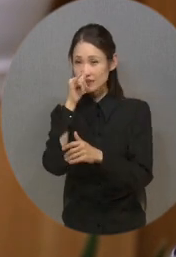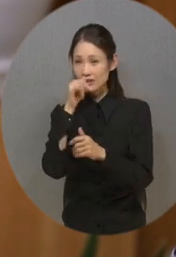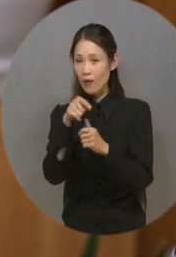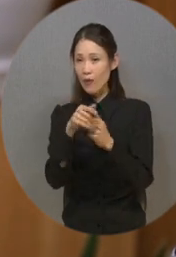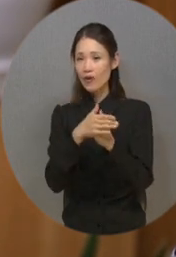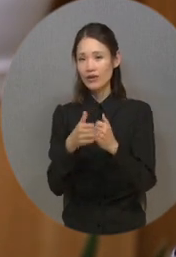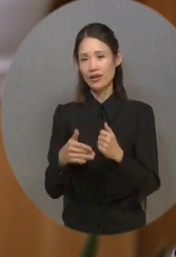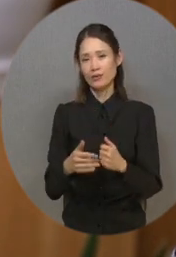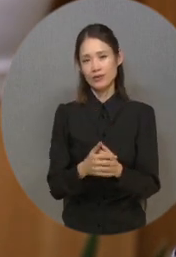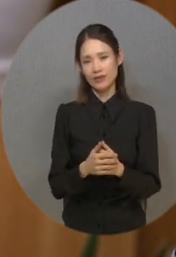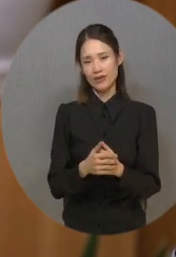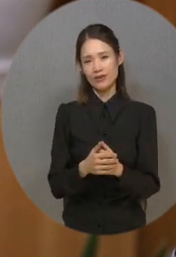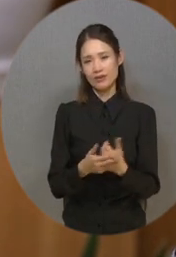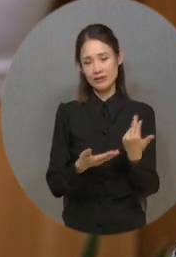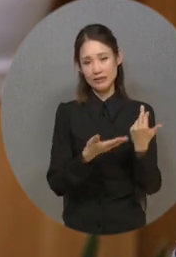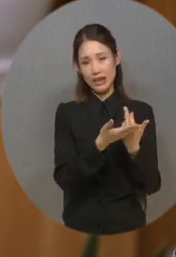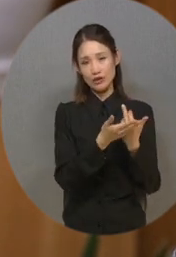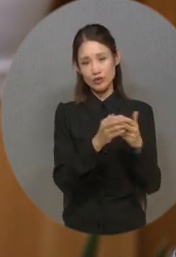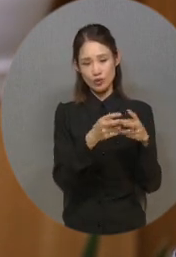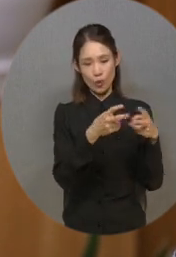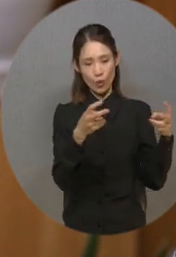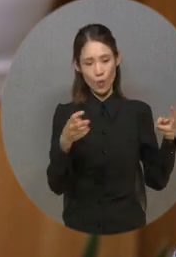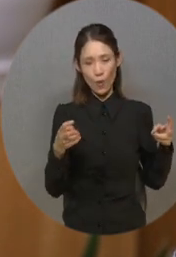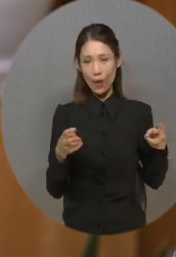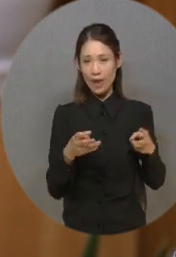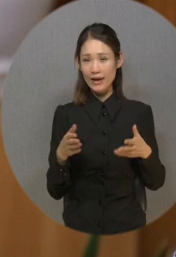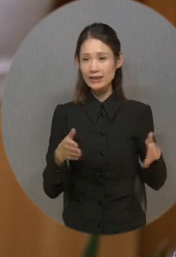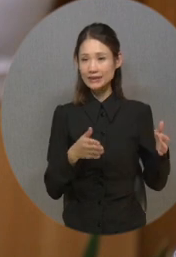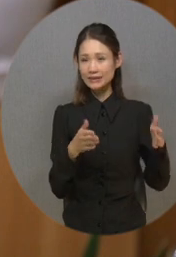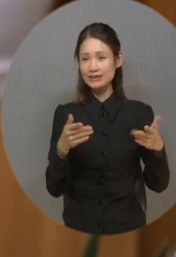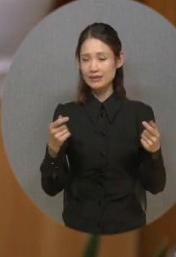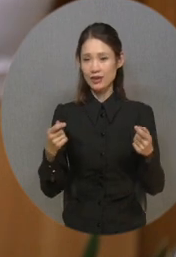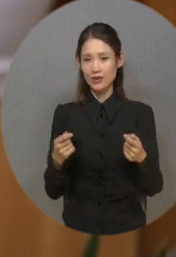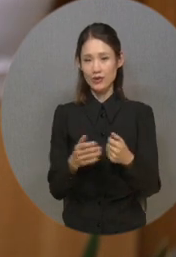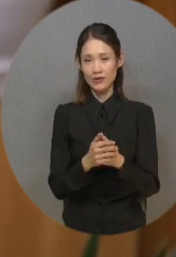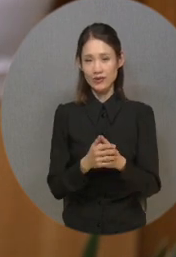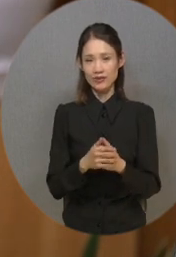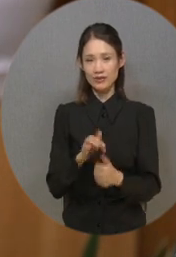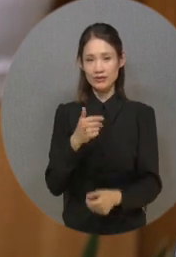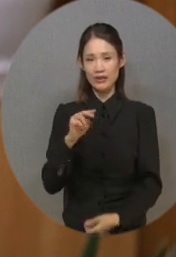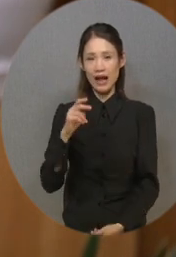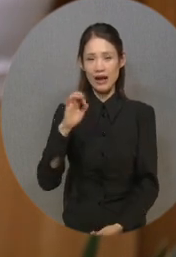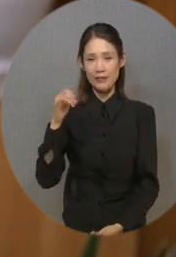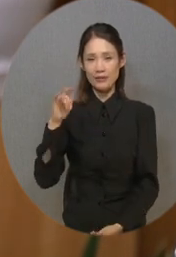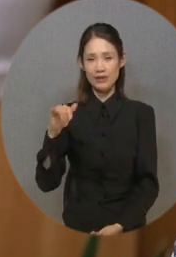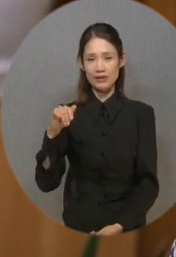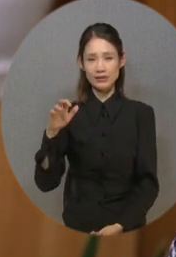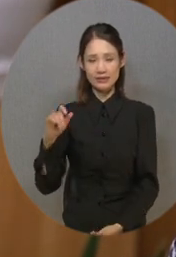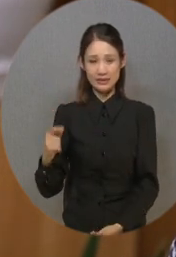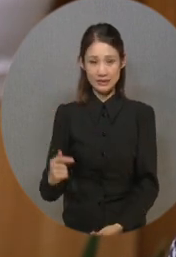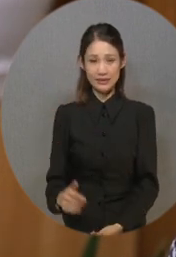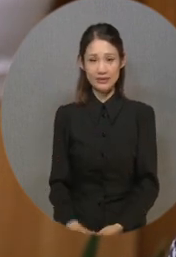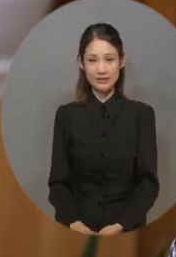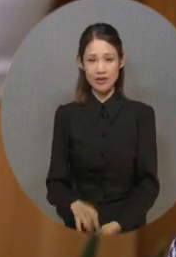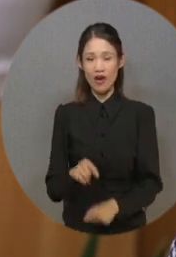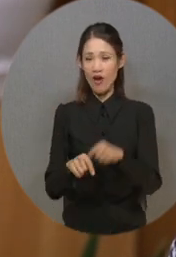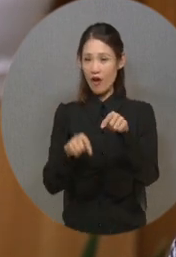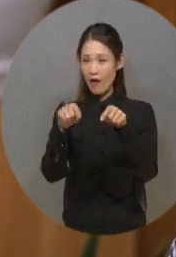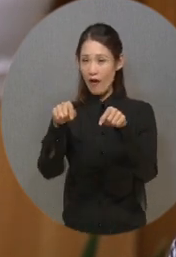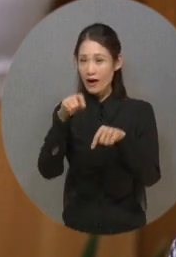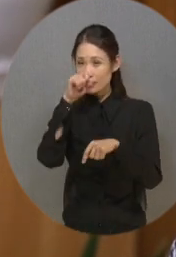갈매길이라고 해서 네네, 그... 제주도의 올레길처럼 부산을 자랑하는 갈매길이 있습니다. 트레킹 코스고 걷기 좋은